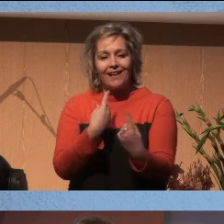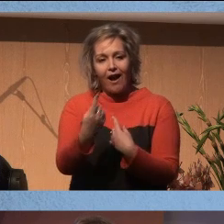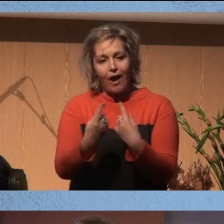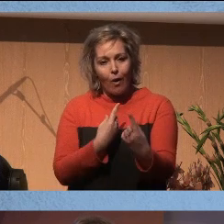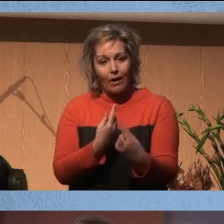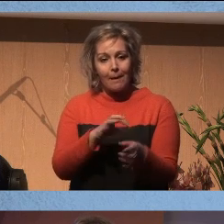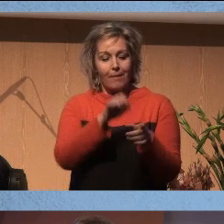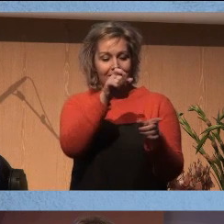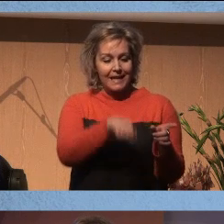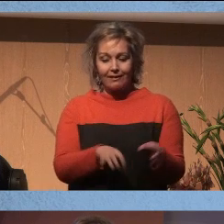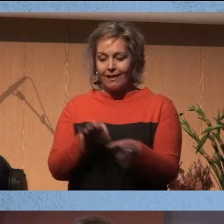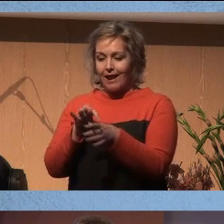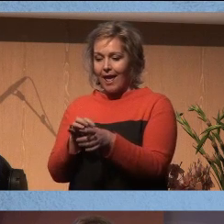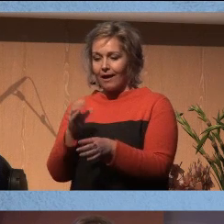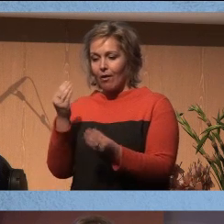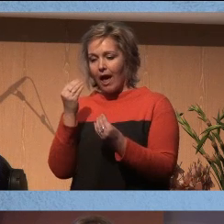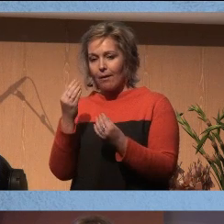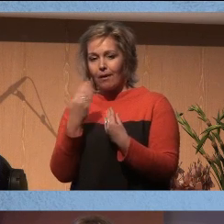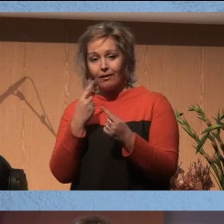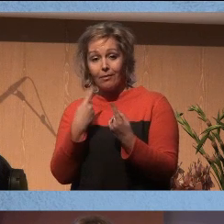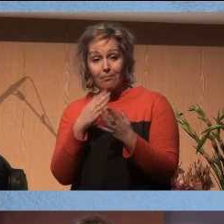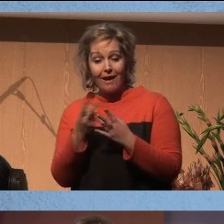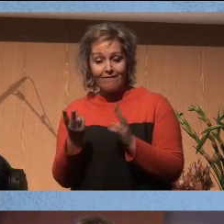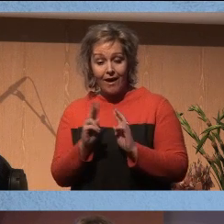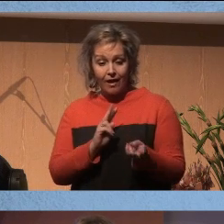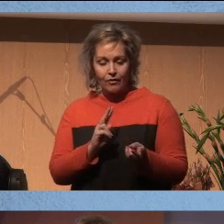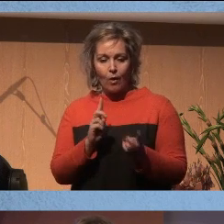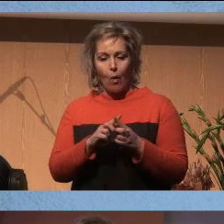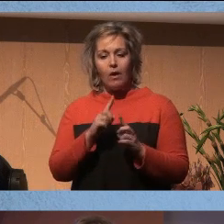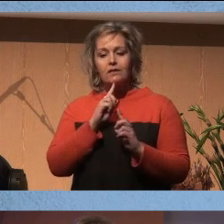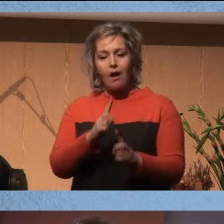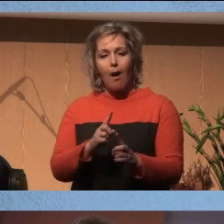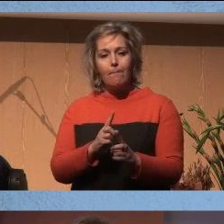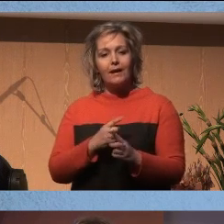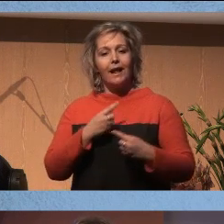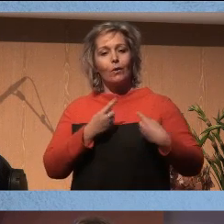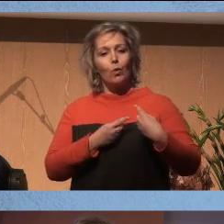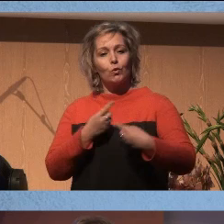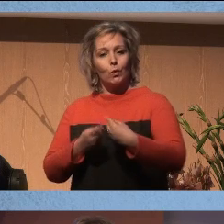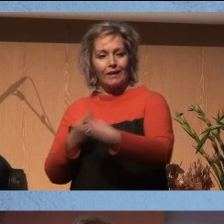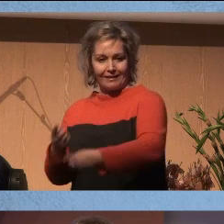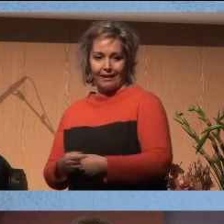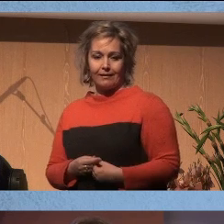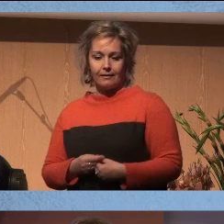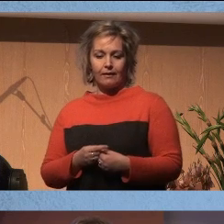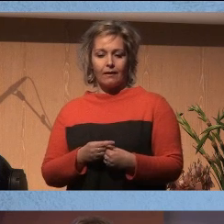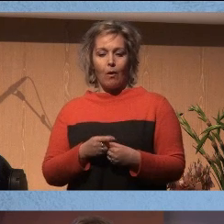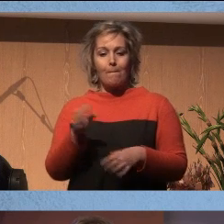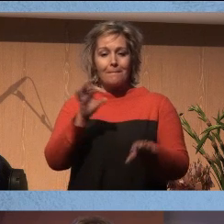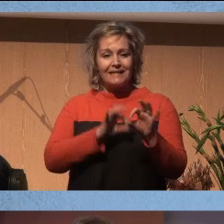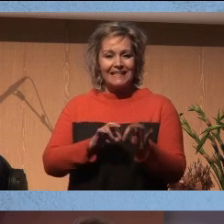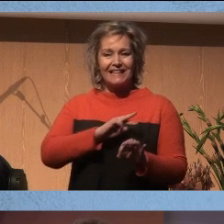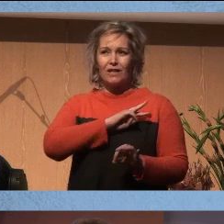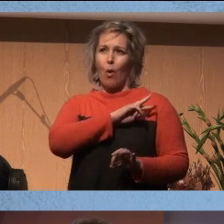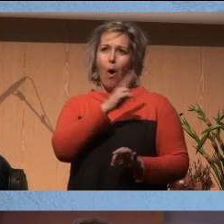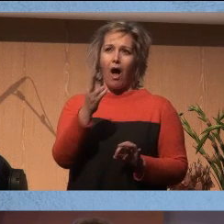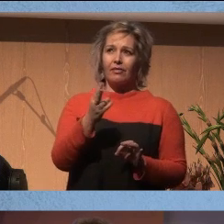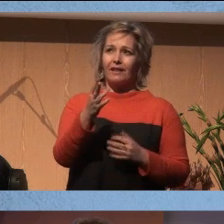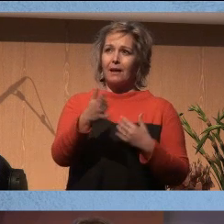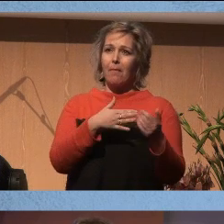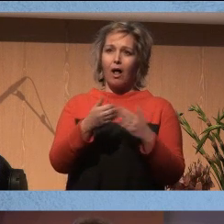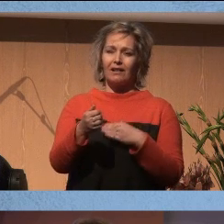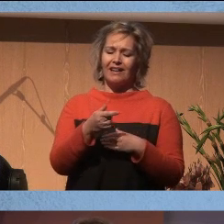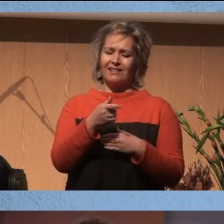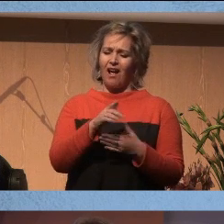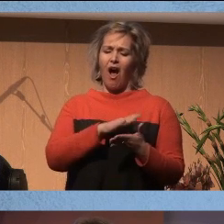Der pasient og lege lærer å snakke med hverandre, og i beste fall skaper en kontinuitet. Mediciner och andra